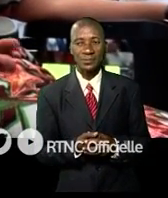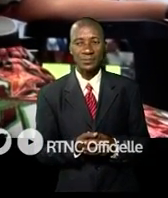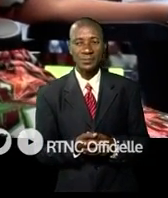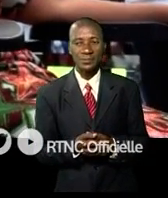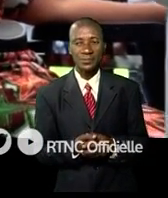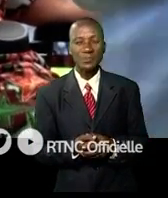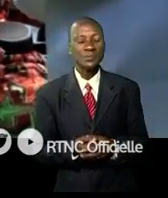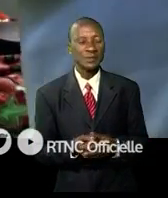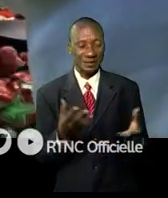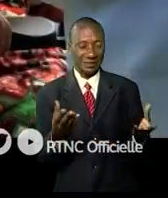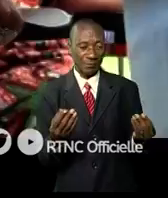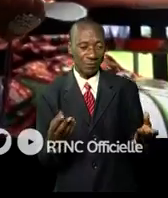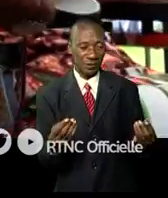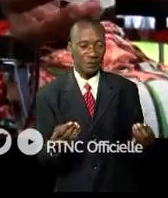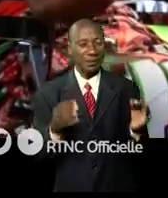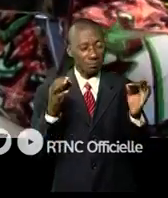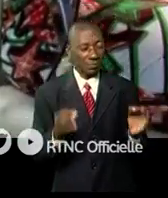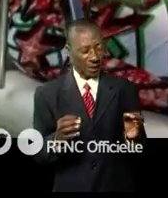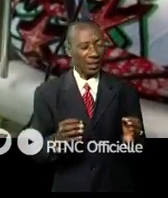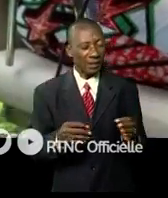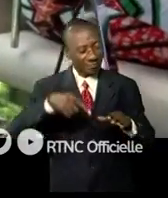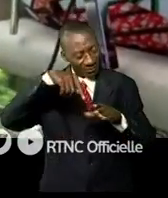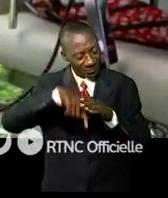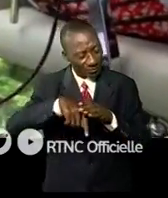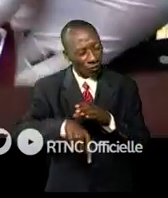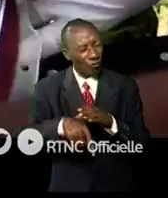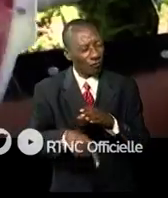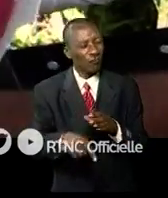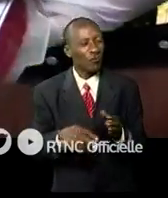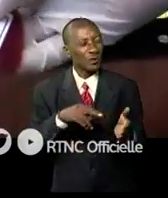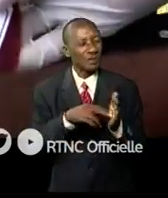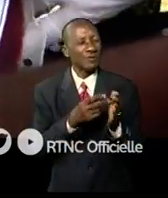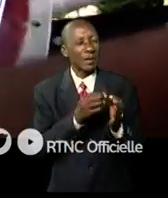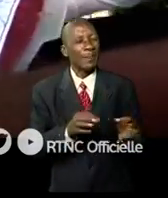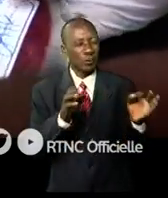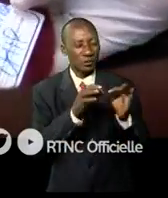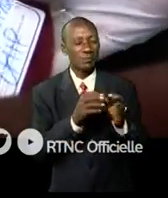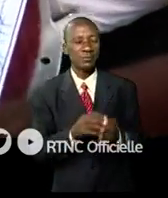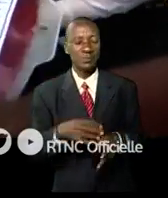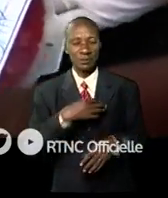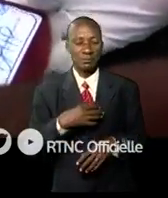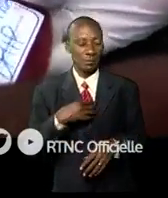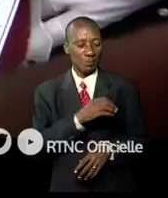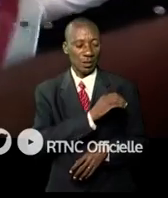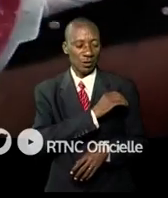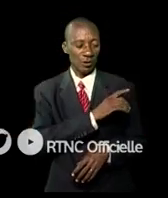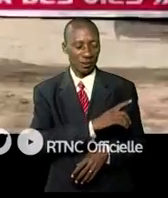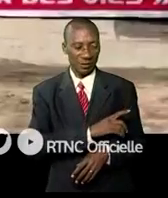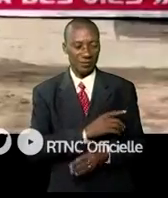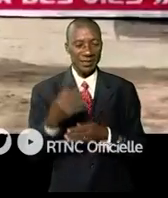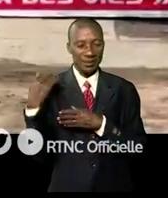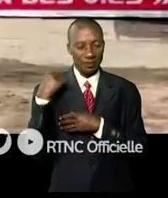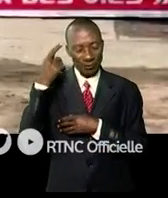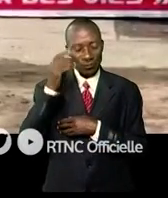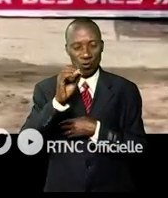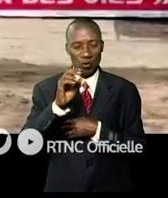Un geste simple mais plein de signification en faveur des nécessiteux. Olive Lembe Kabila, président de l'ONG Initiative Plus,